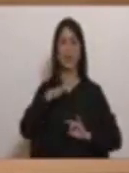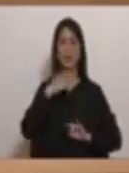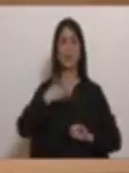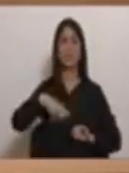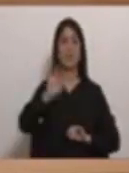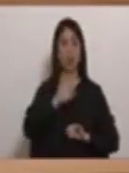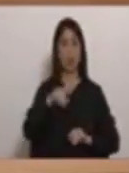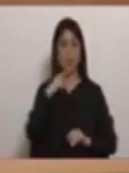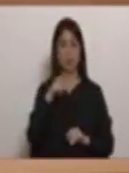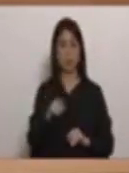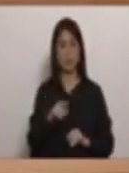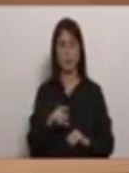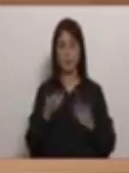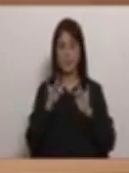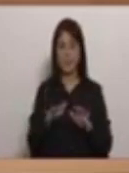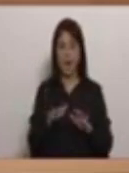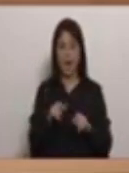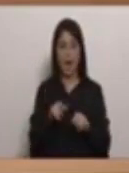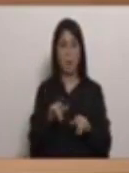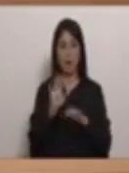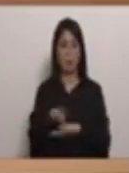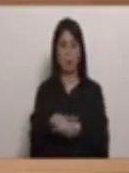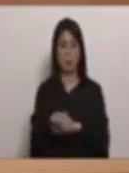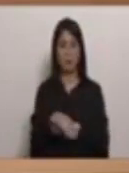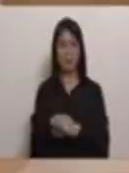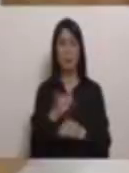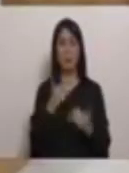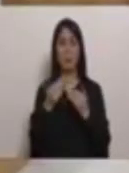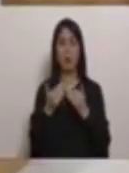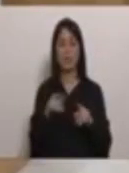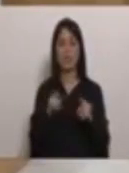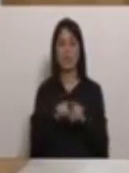საუბრობს, მაგრამ საქმეზე არავინ არ საუბრობს. ამიტომ მოგიწოდეთ, რომ ესეთი კომისია შეიქმნა.